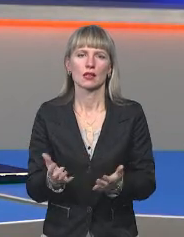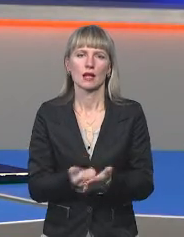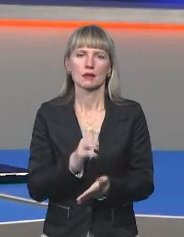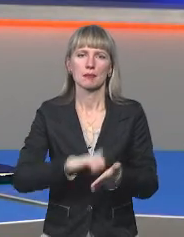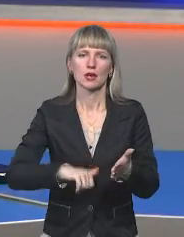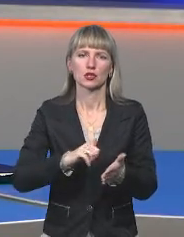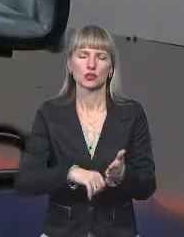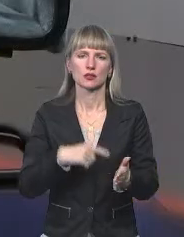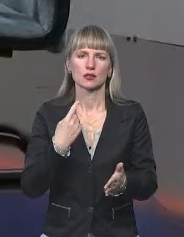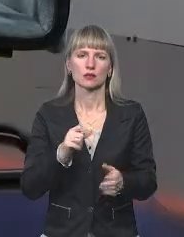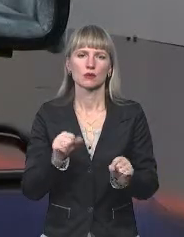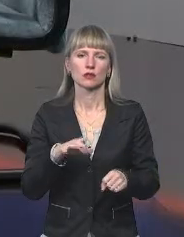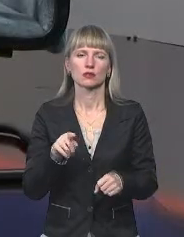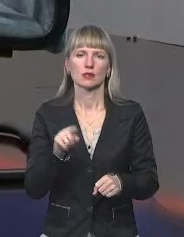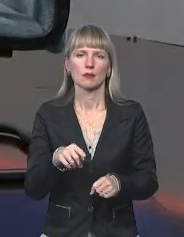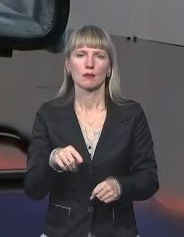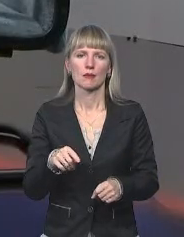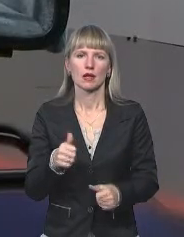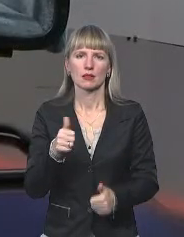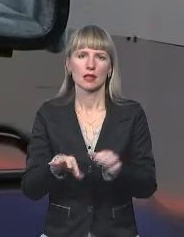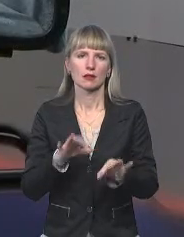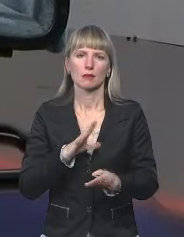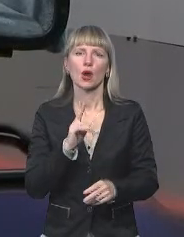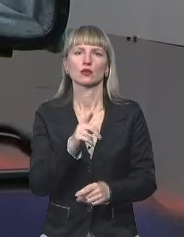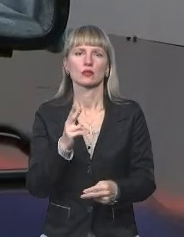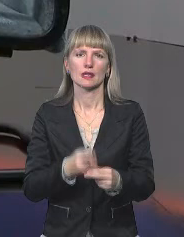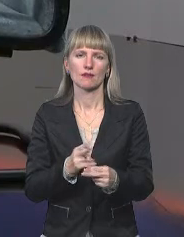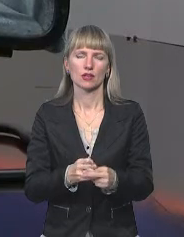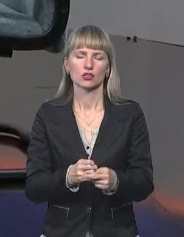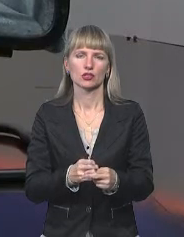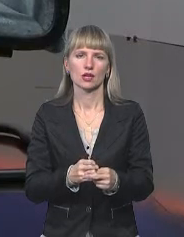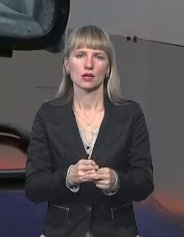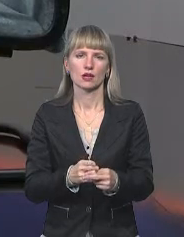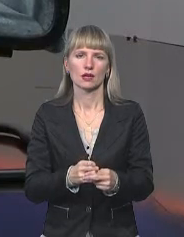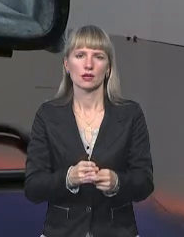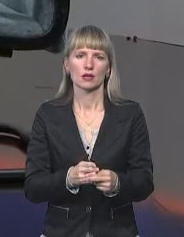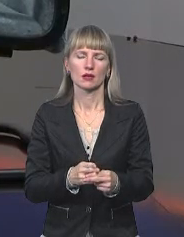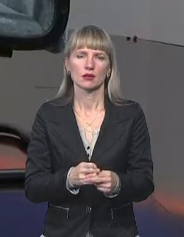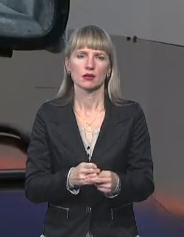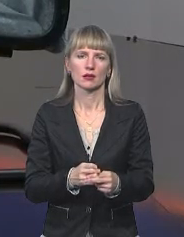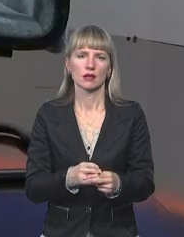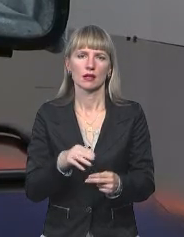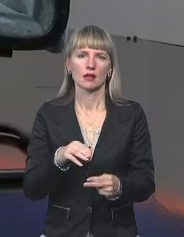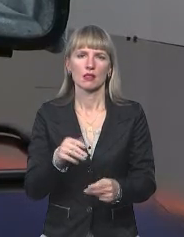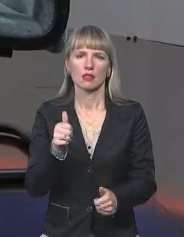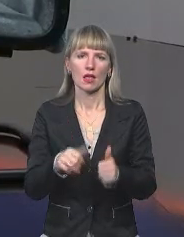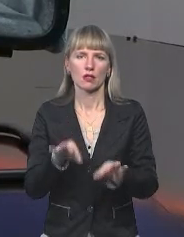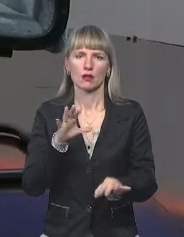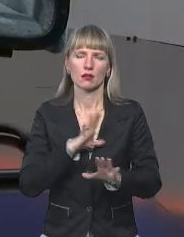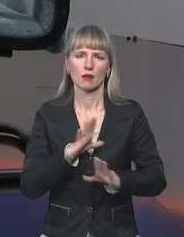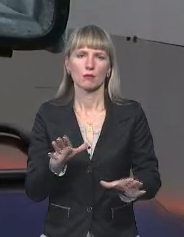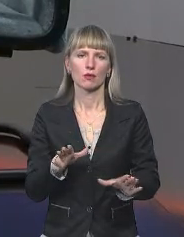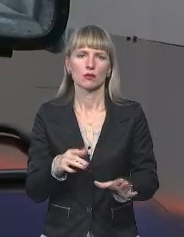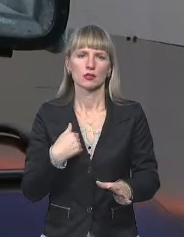і казати, що... Ну, можливо, там тендери не відбулися, чи а якісь причини? А хто їм заважає? Хто їм заважає? Якісь... Заважав, тендерів не було, і ніхто